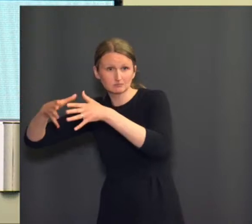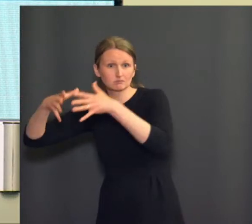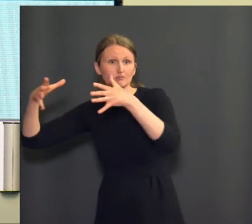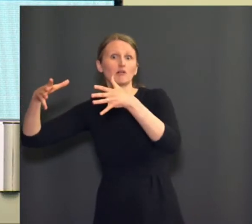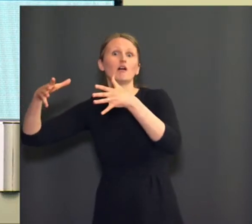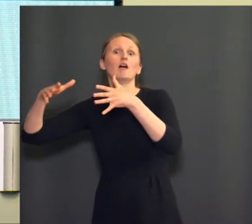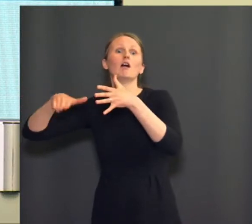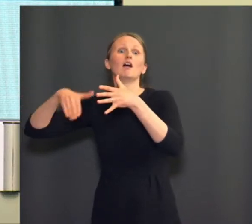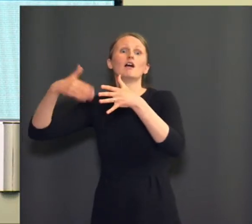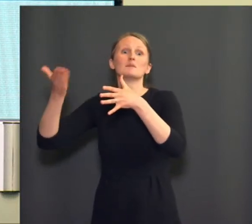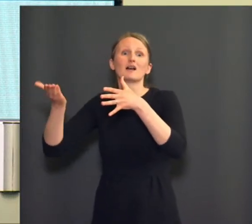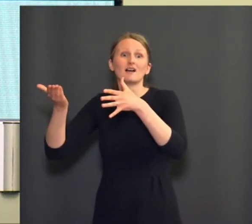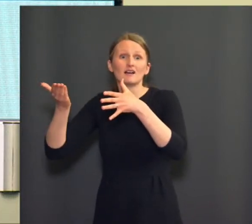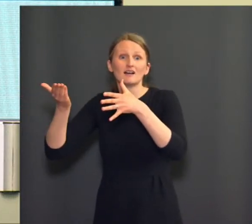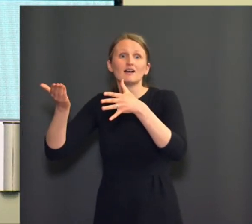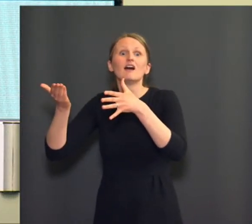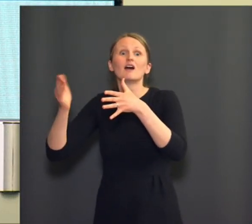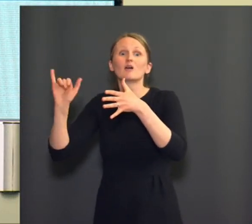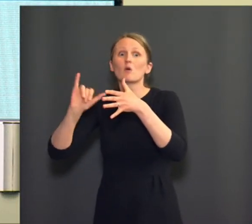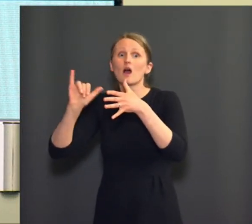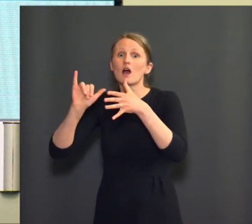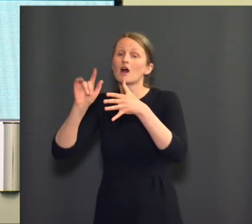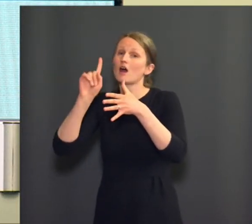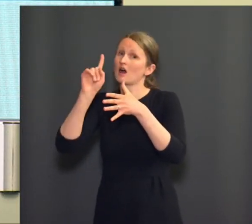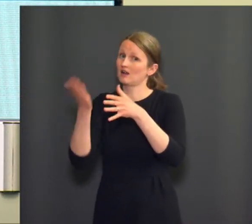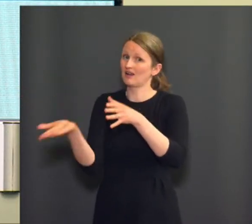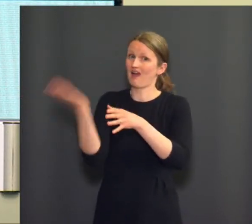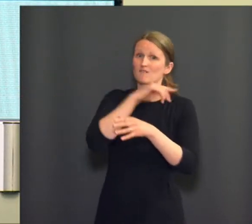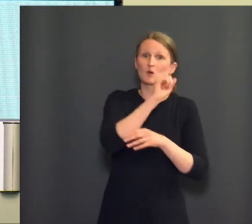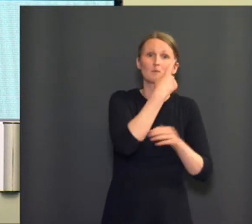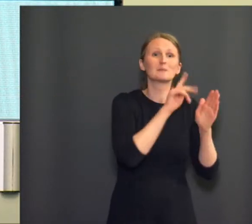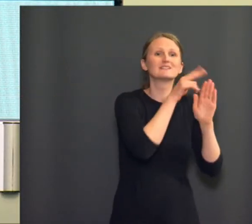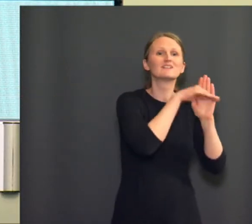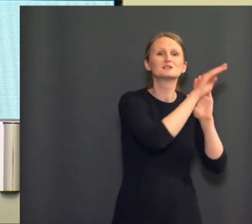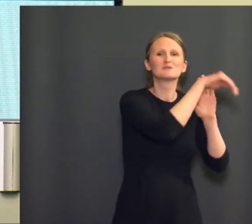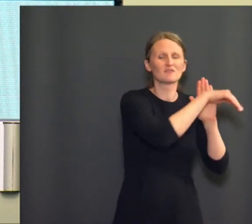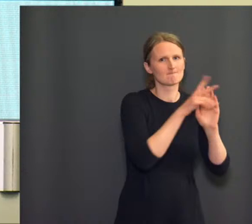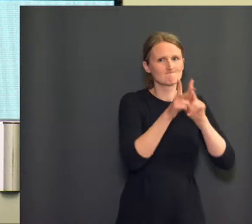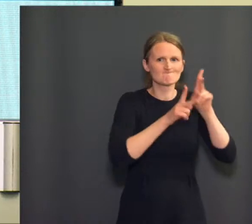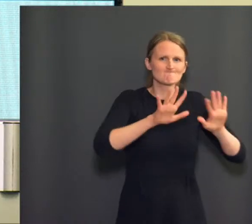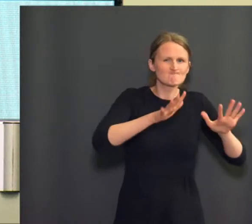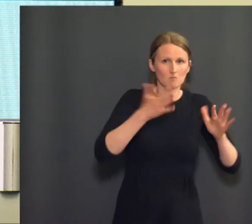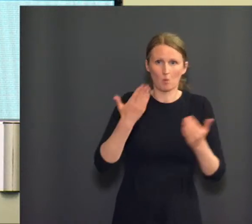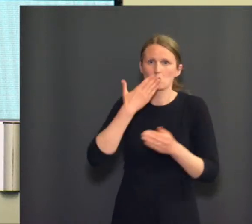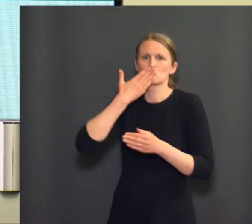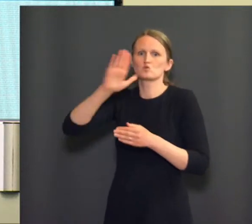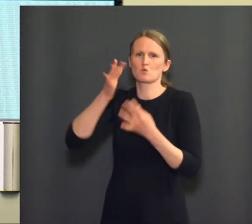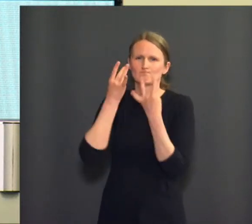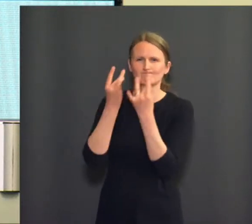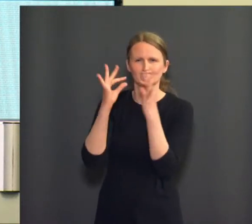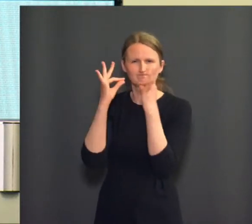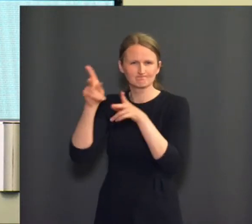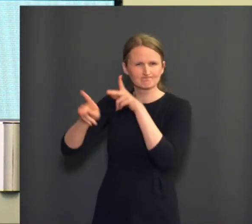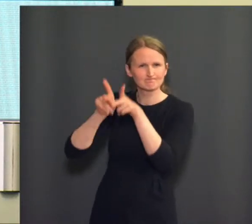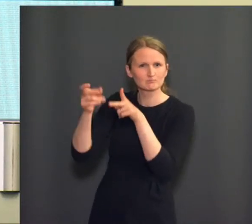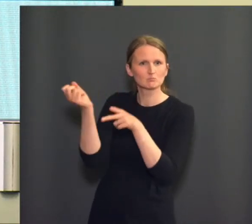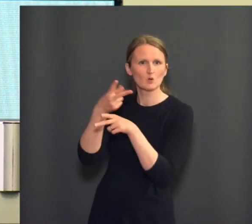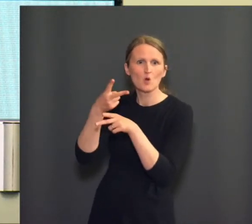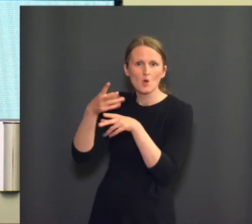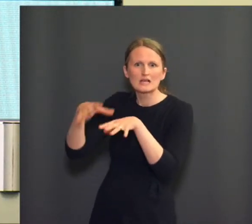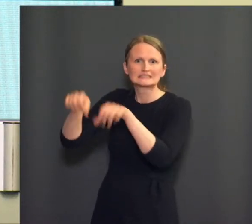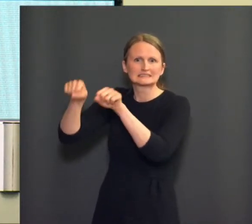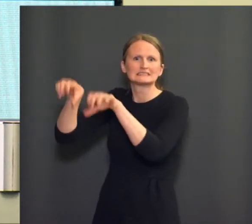patients sévèrement atteints par le Covid, le séjour aux soins intensifs reste grevé d'une fréquence de décès